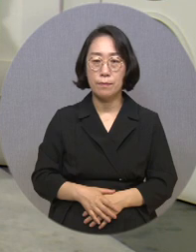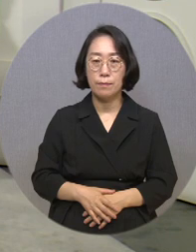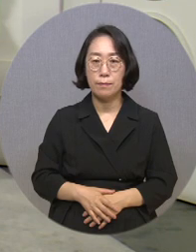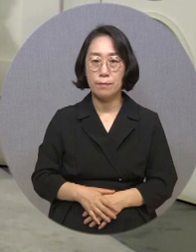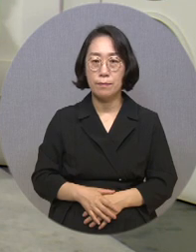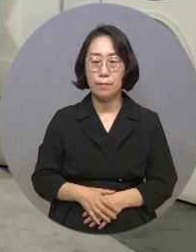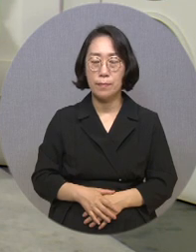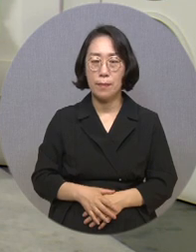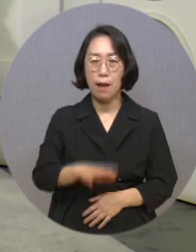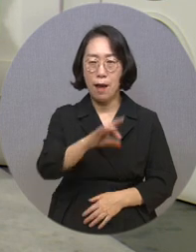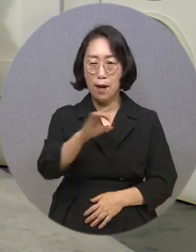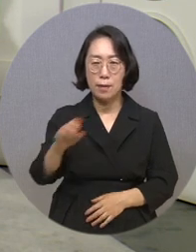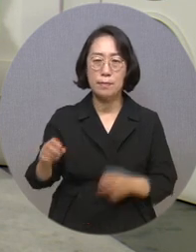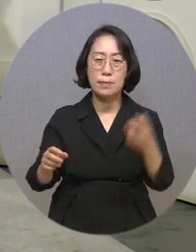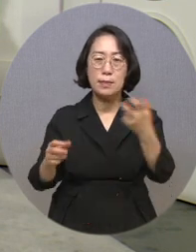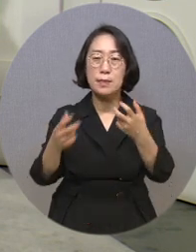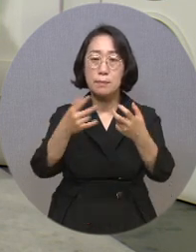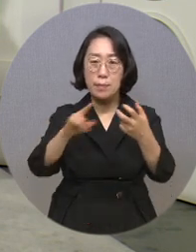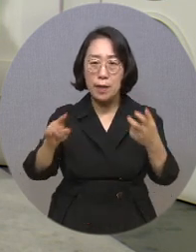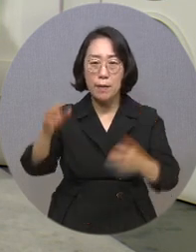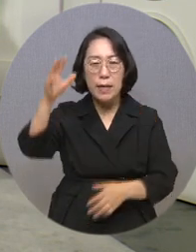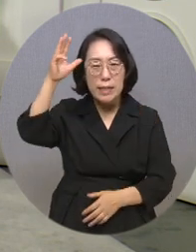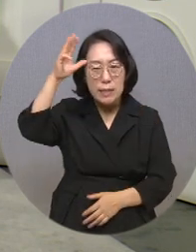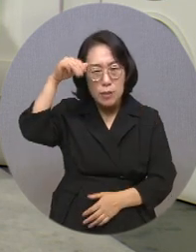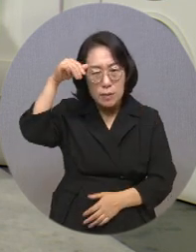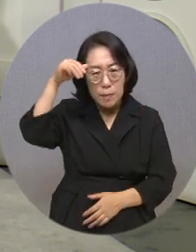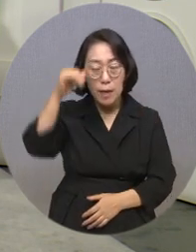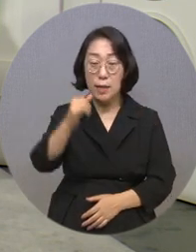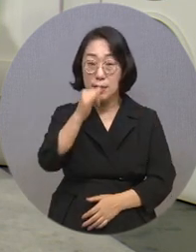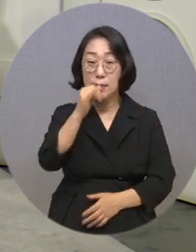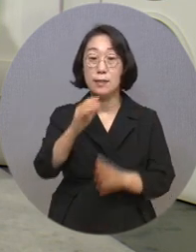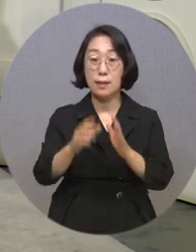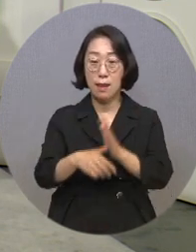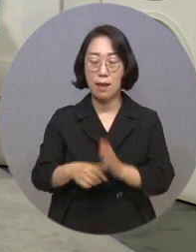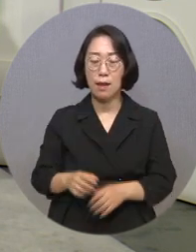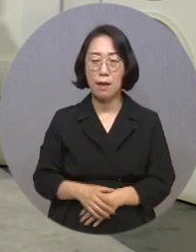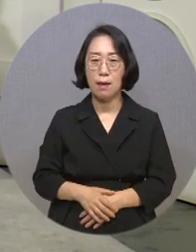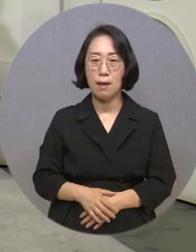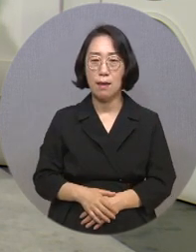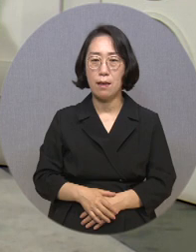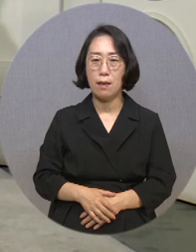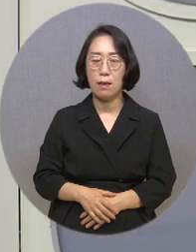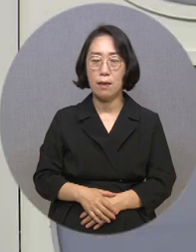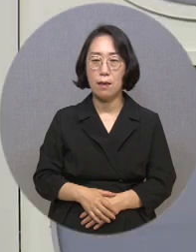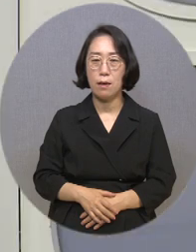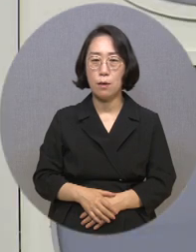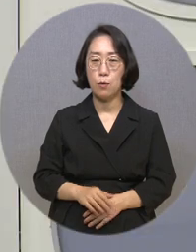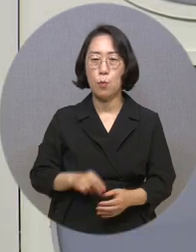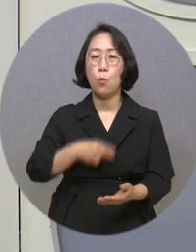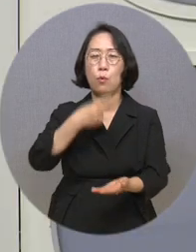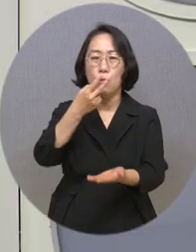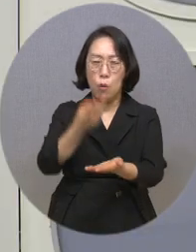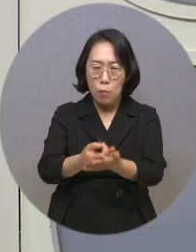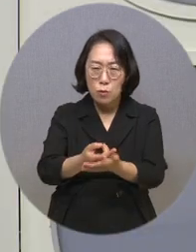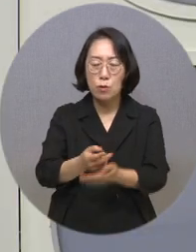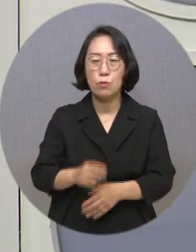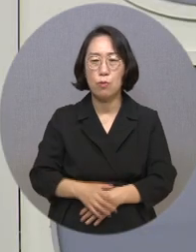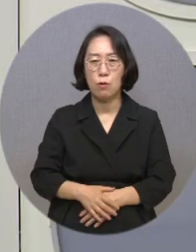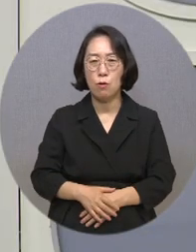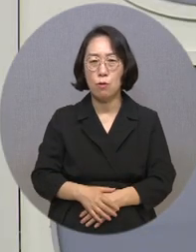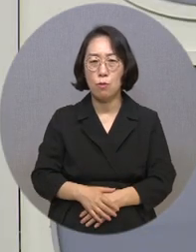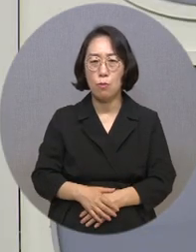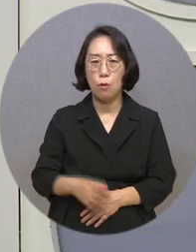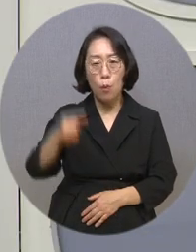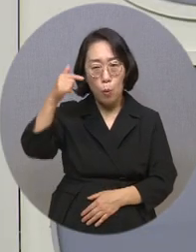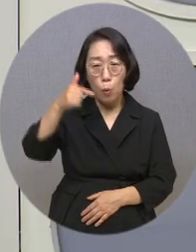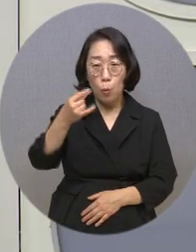70대 어쩌다 오시는 분은 이제 치매가 중증이 돼서 온다든가 아니면은 이제 넘어져 가지고